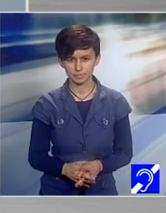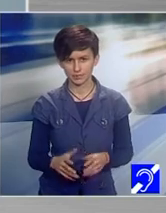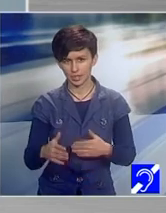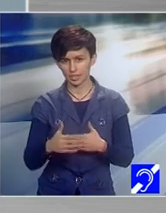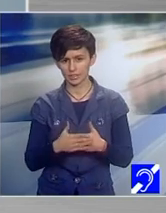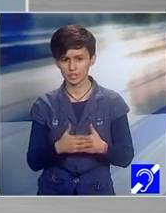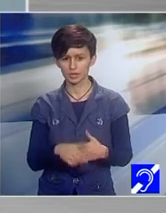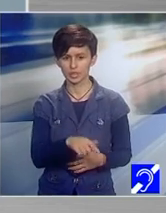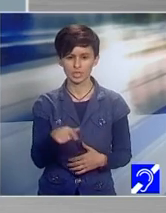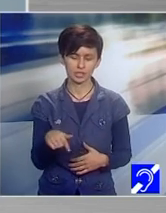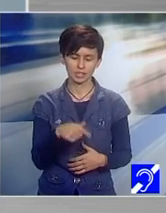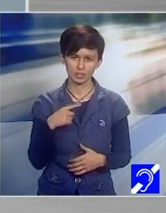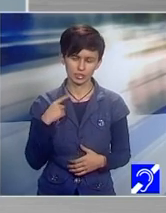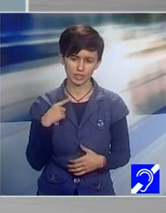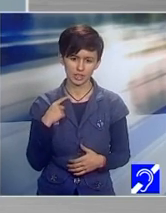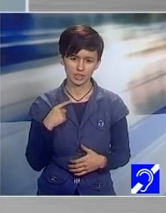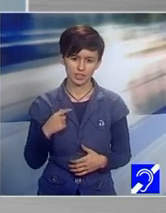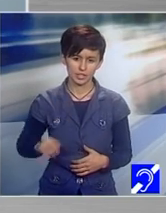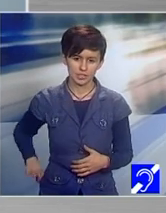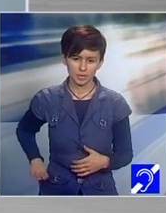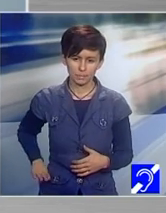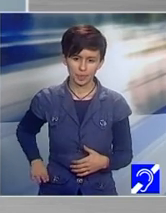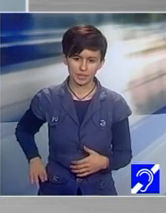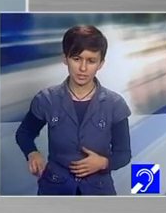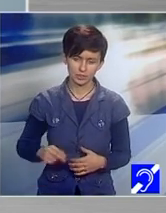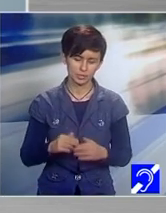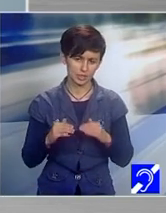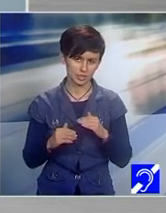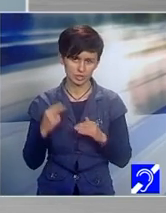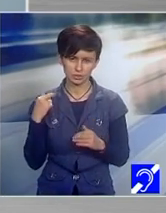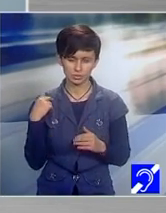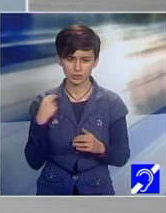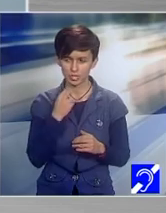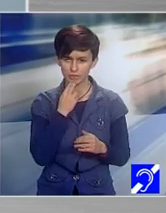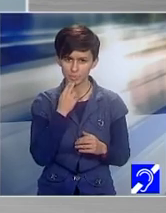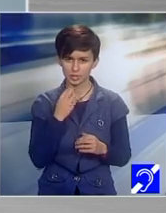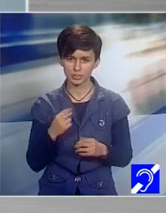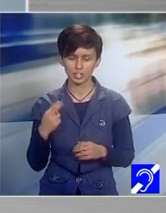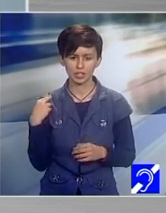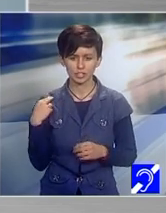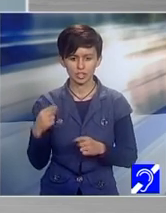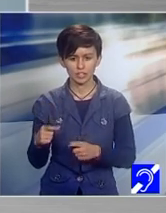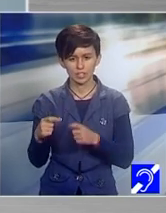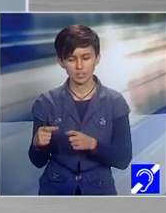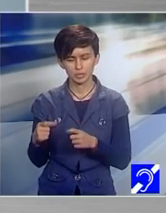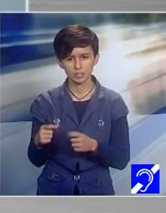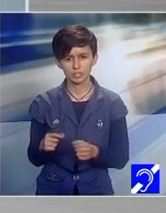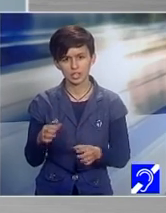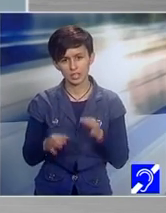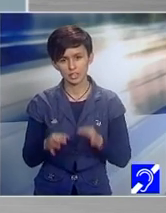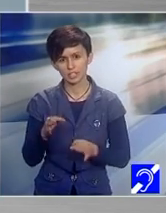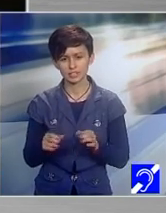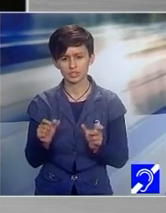Alături de noi se află acum doamna subcomisar de poliție Gina Pop, șeful biroului pentru analiza și prevenirea criminalității din